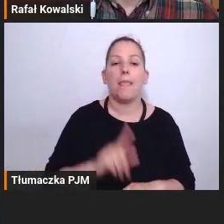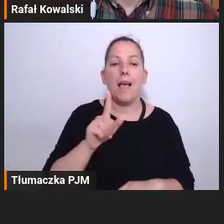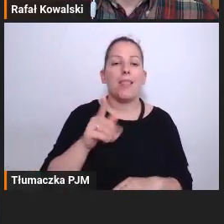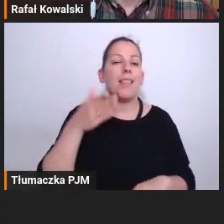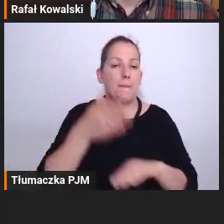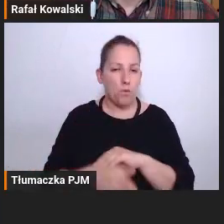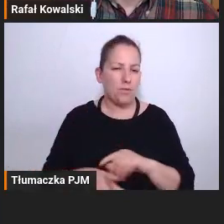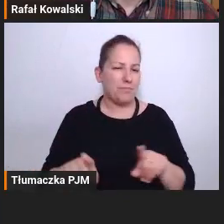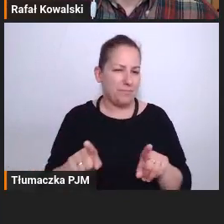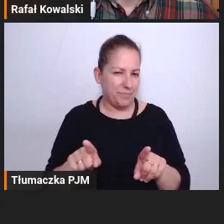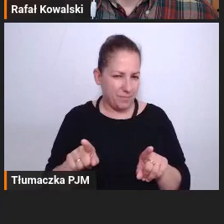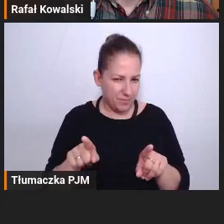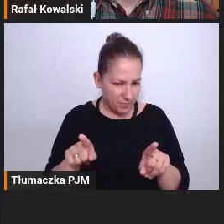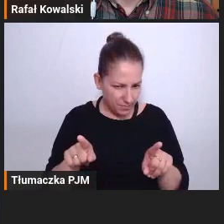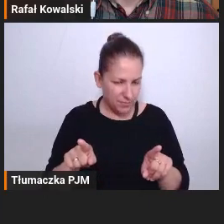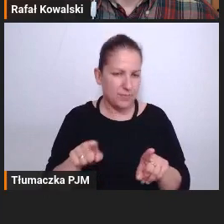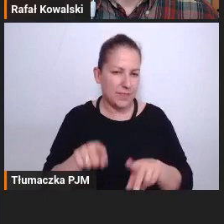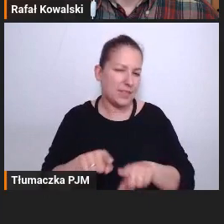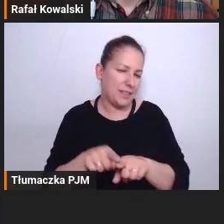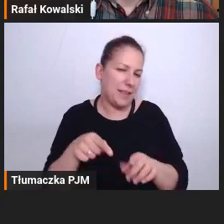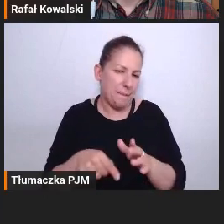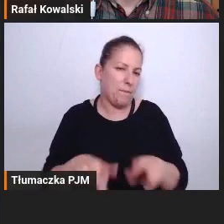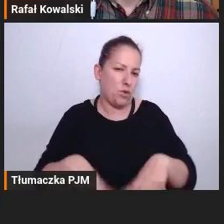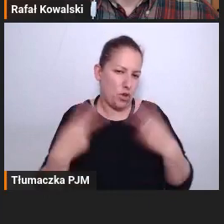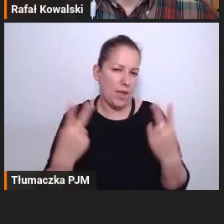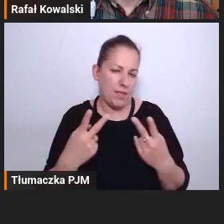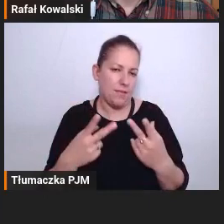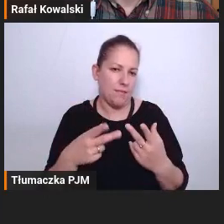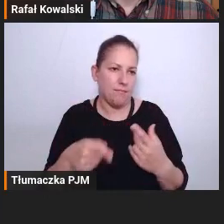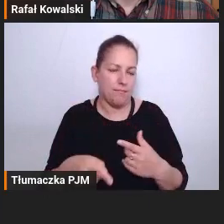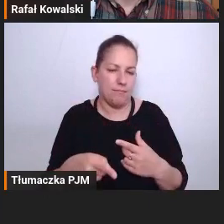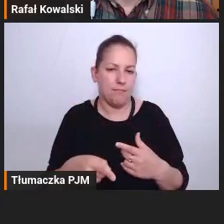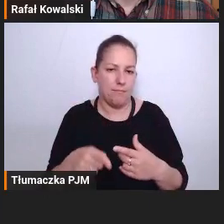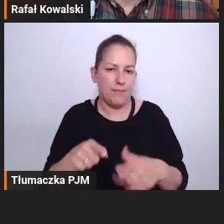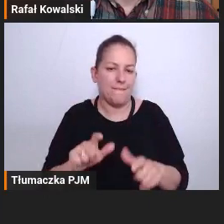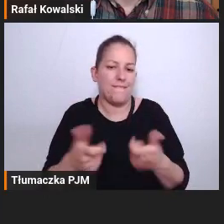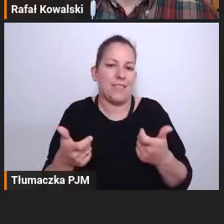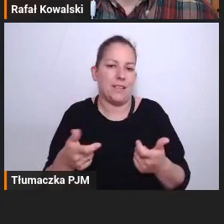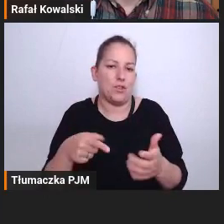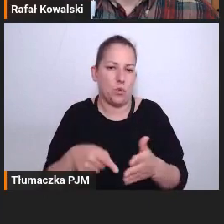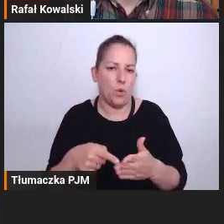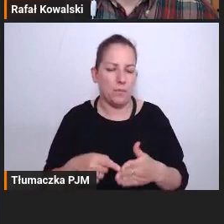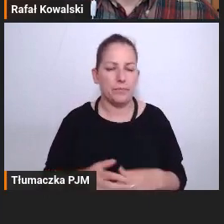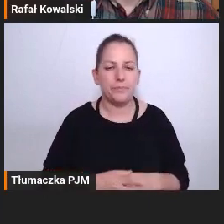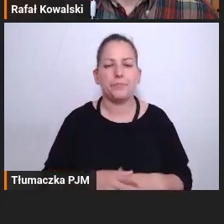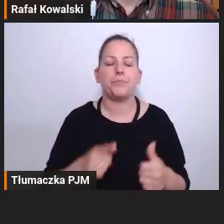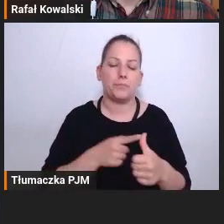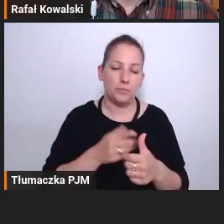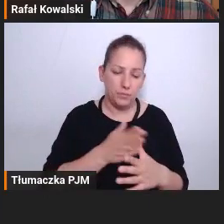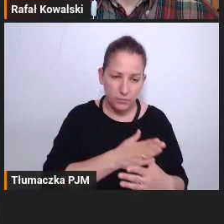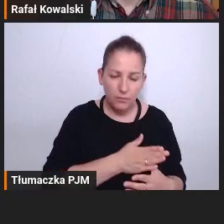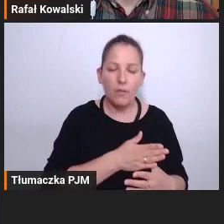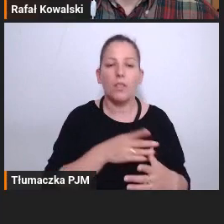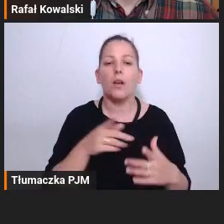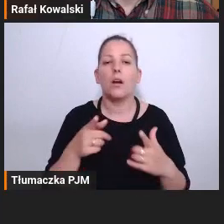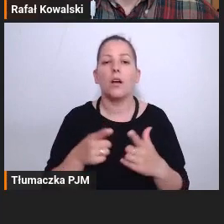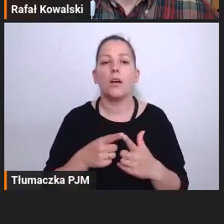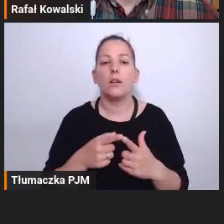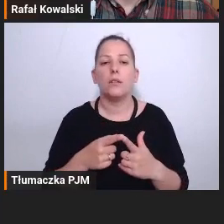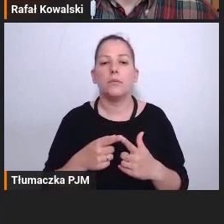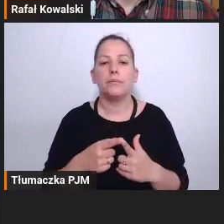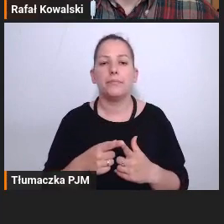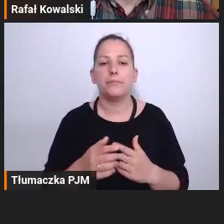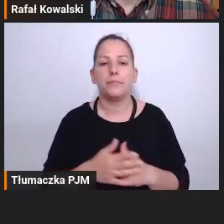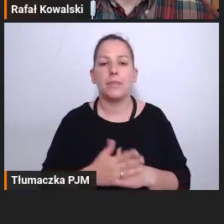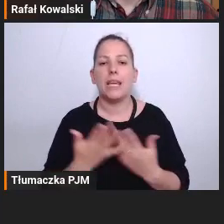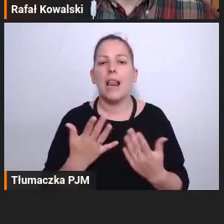najpóźniej w tym dniu, w którym to się wydarzyło, czyli to jest jedna rzecz. Ile